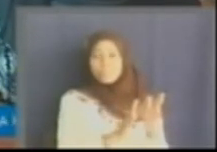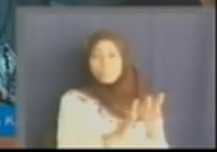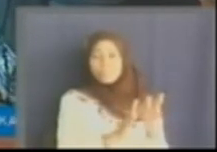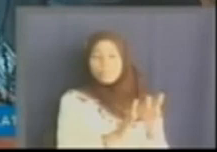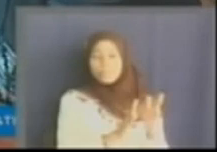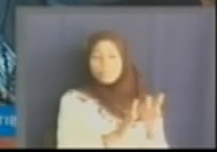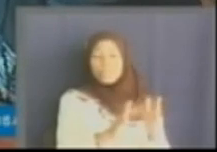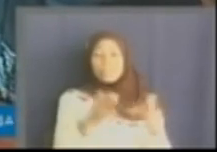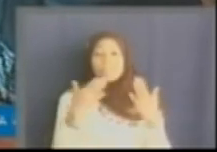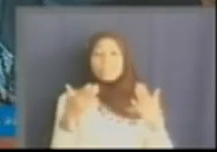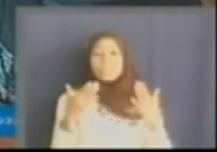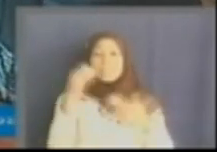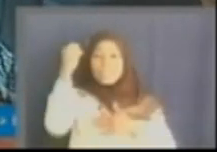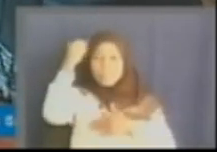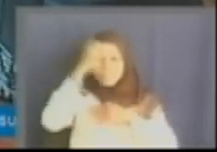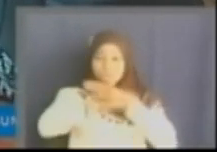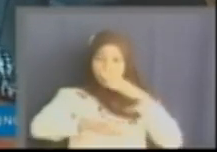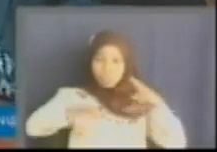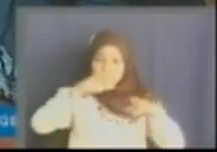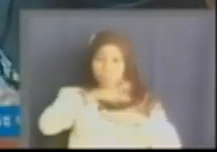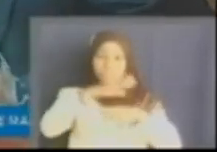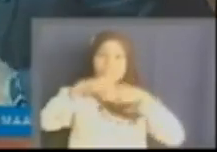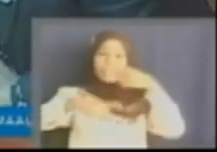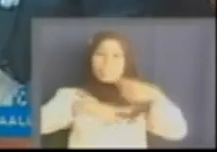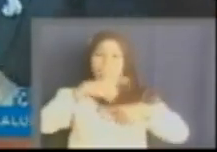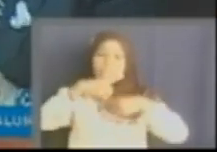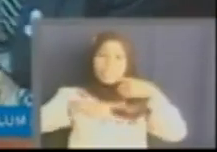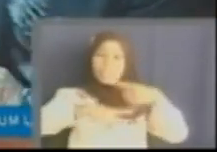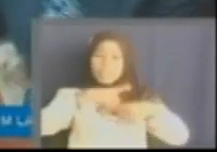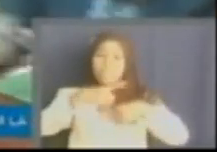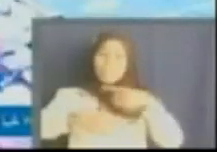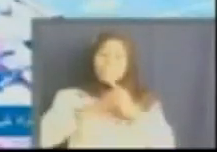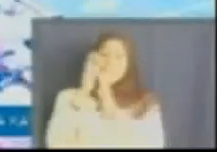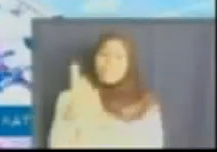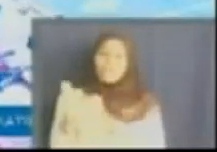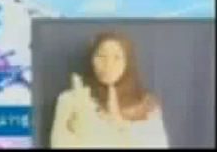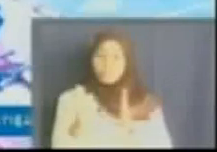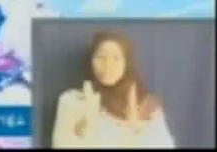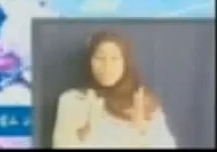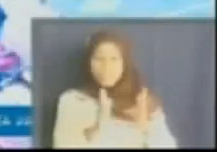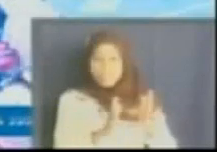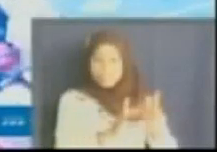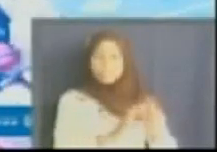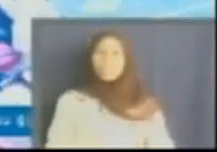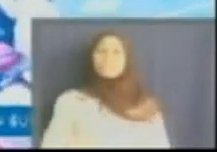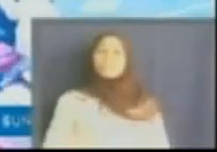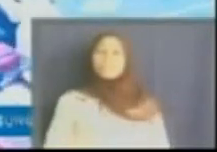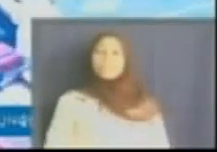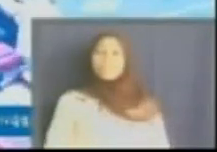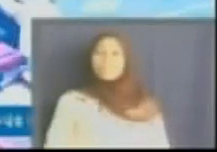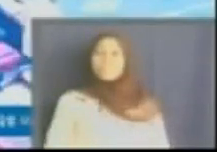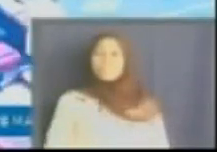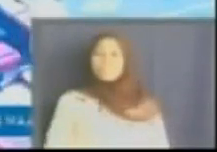Kwa hiyo mheshimiwa mwenyekiti endelea na utaratibu. Mwenyekiti, sio utaratibu.